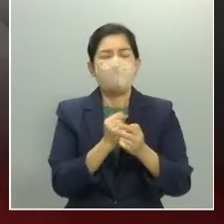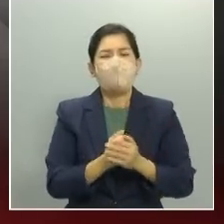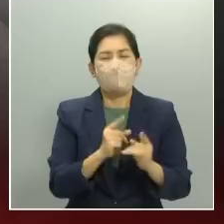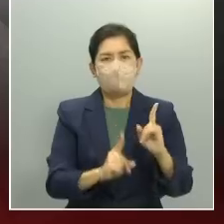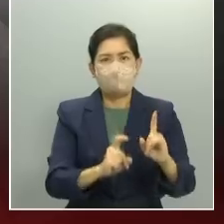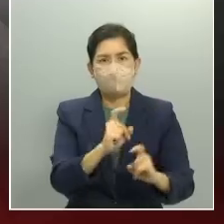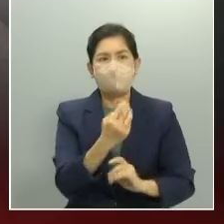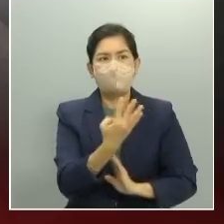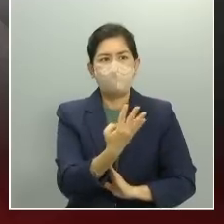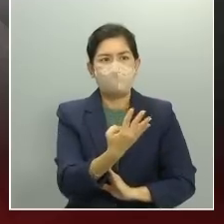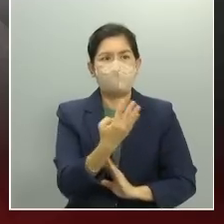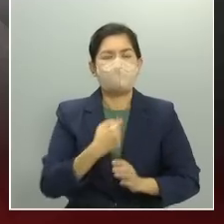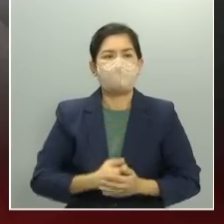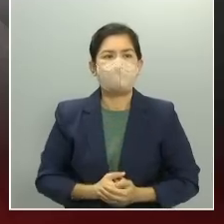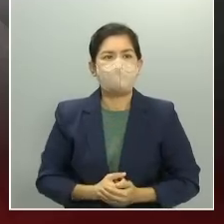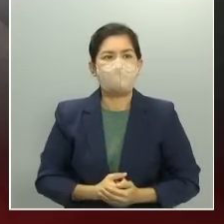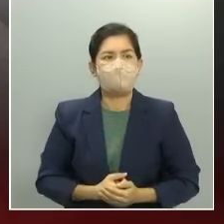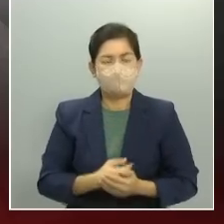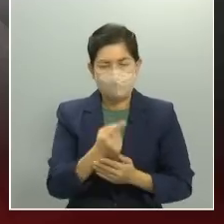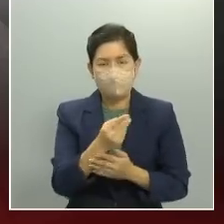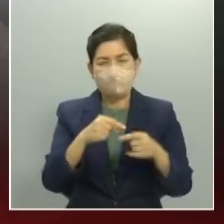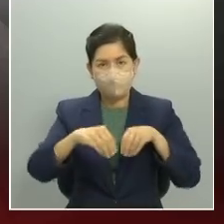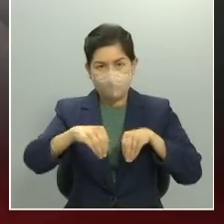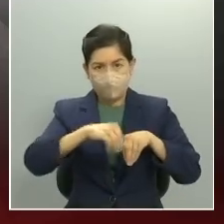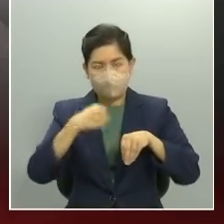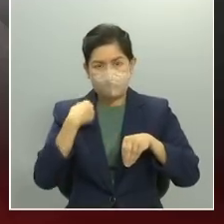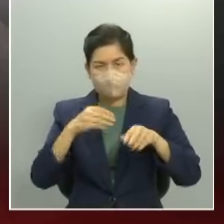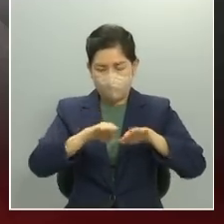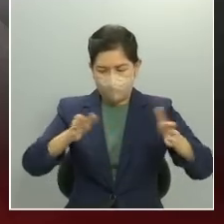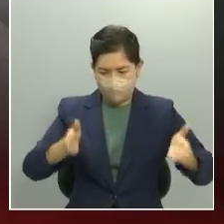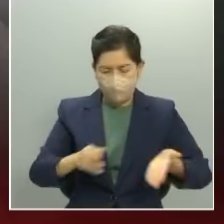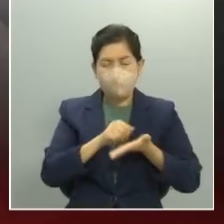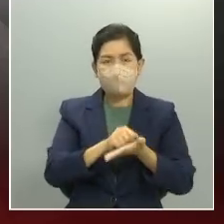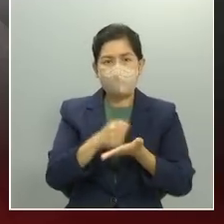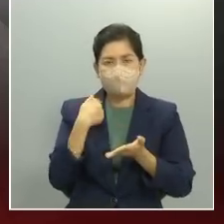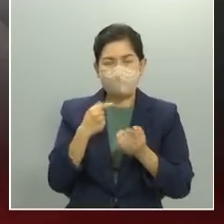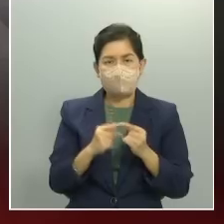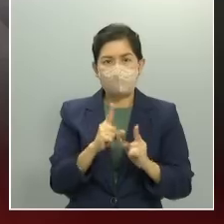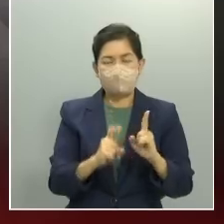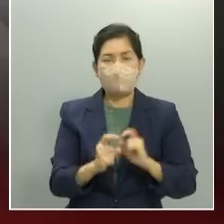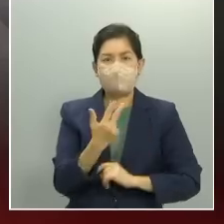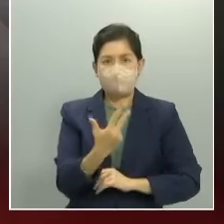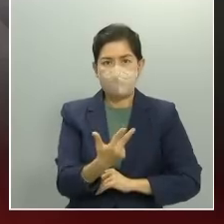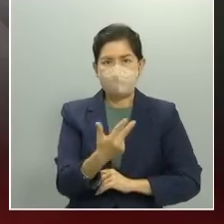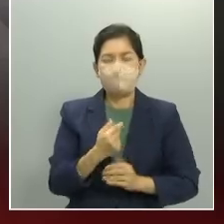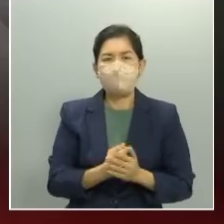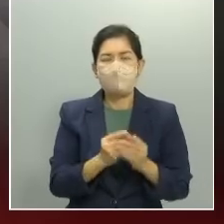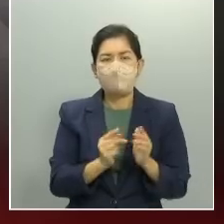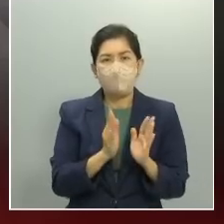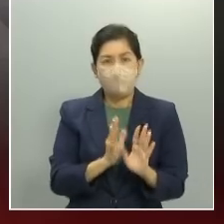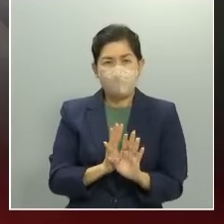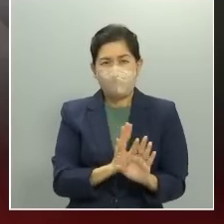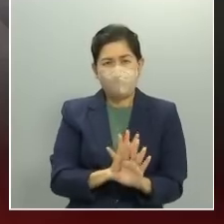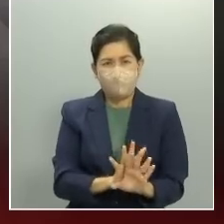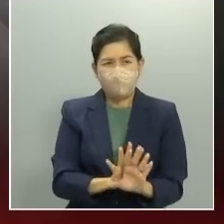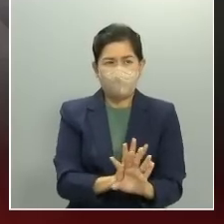4คนเลยนะคะ น ั ่นแหละฮะ ใกล้เคียงกันบริเวณหน้าแคชเชียร์เสียชีวิต3คนค่ะ ก็แปลว่าจะต้องออกกันมาตรงนี้ ใช่จุดนี้เข้าใจว่าเป็น